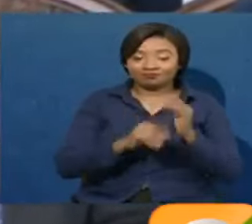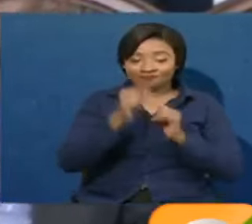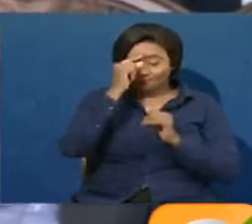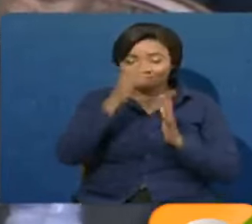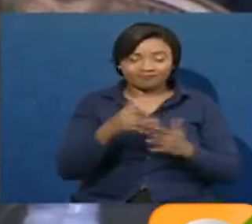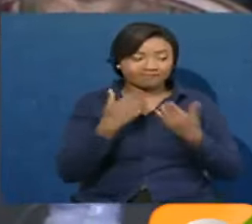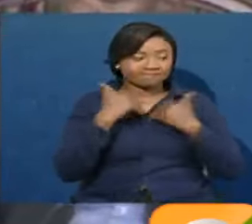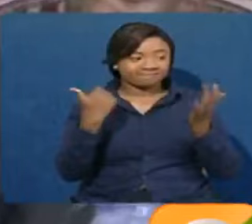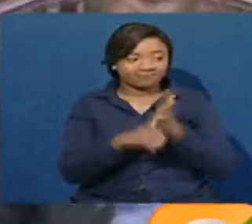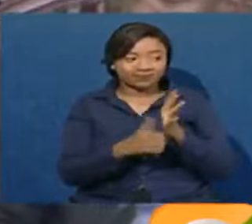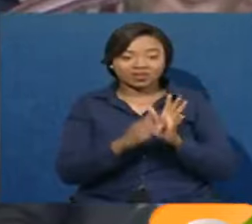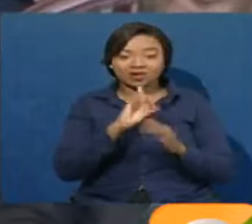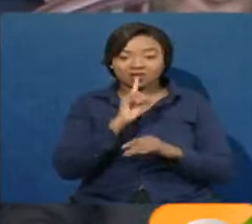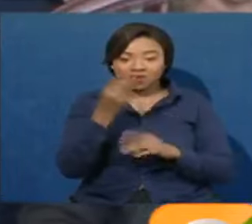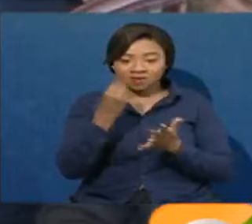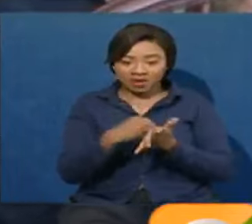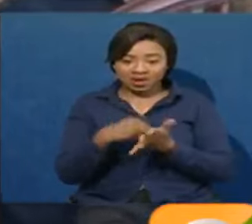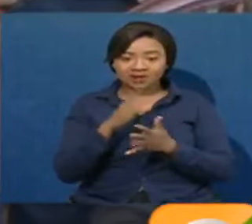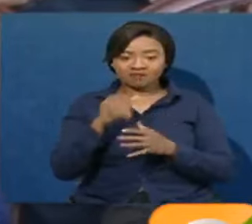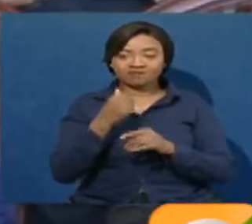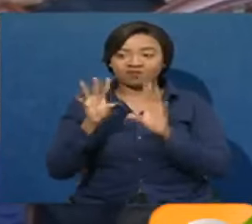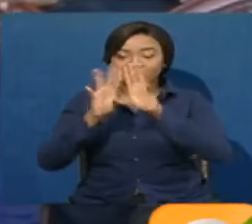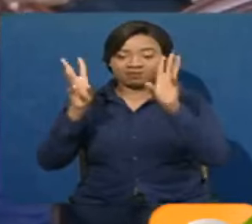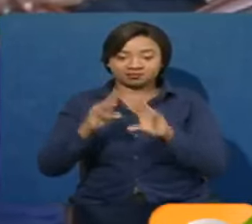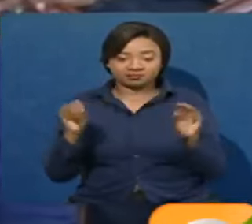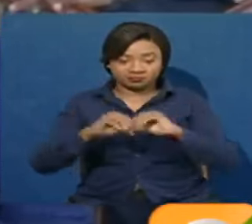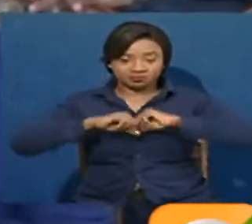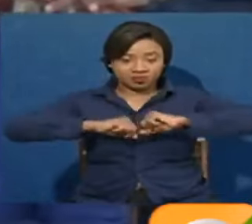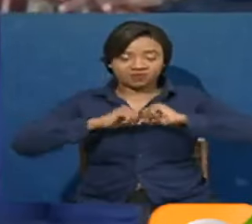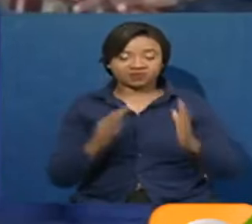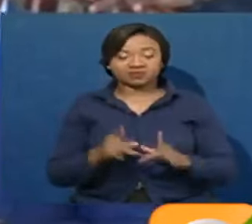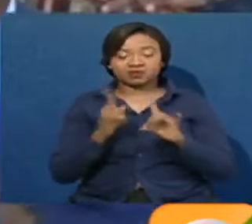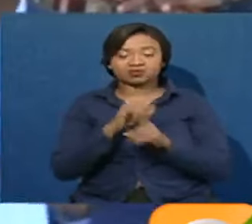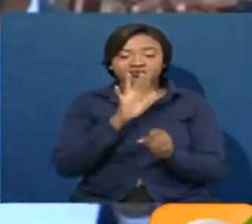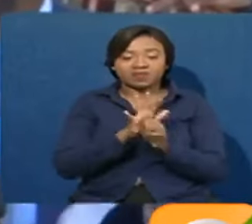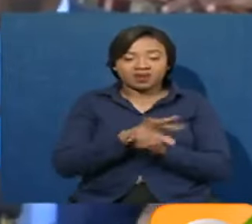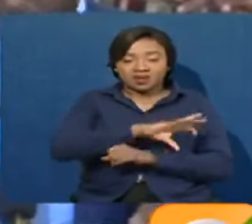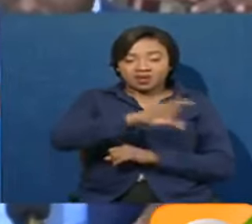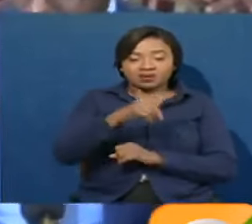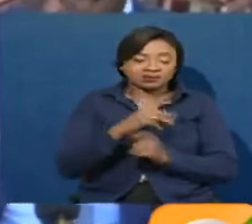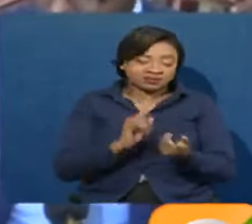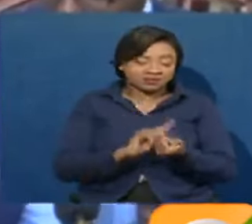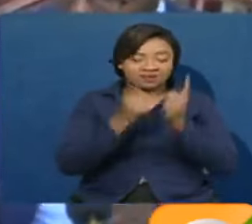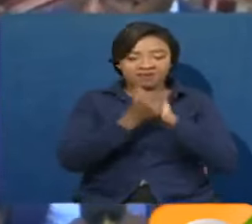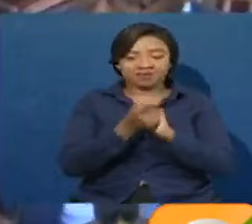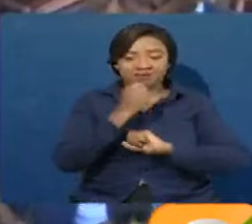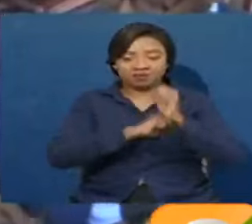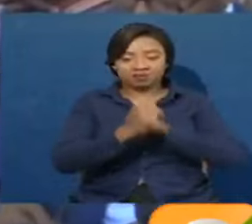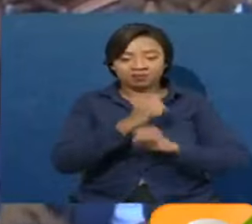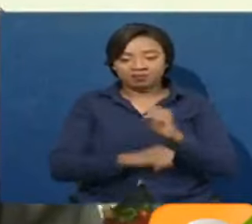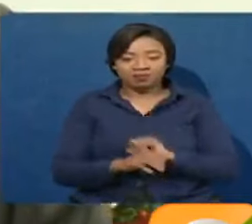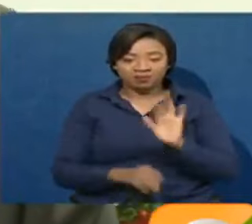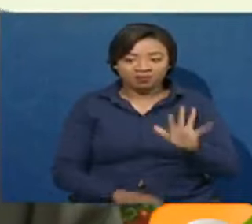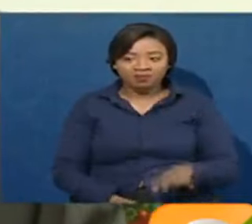ya kuagiza pesa kutoka kwa msimamizi wa bajeti, huku baadhi ya kaunti zikikiuka sheria katika stakabadhi za kuagiza pesa